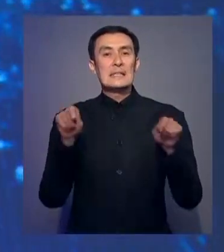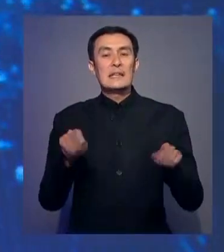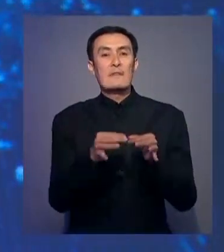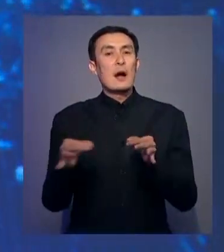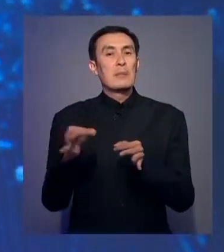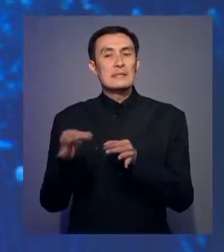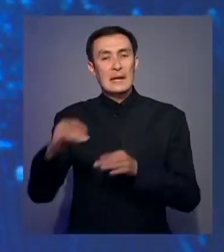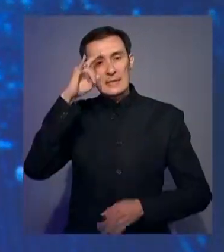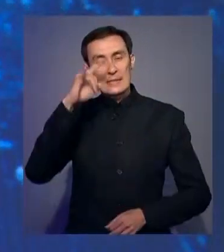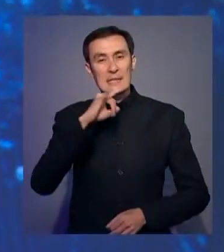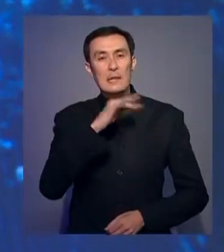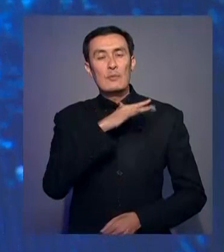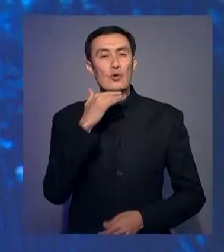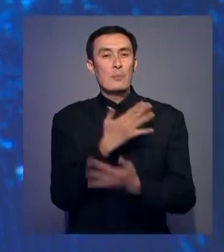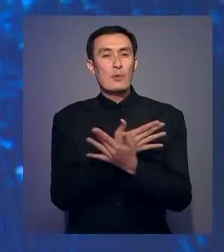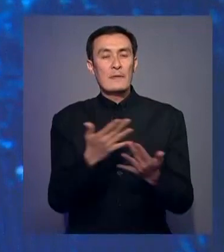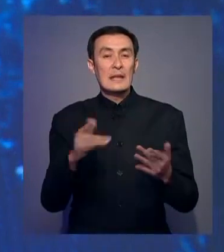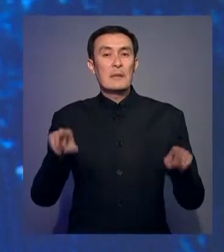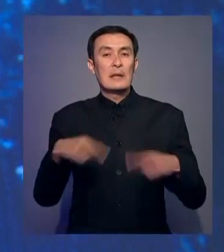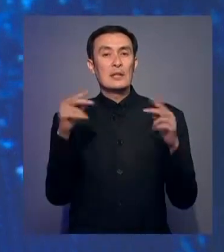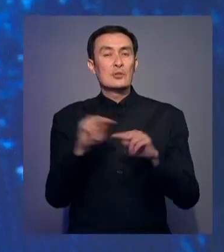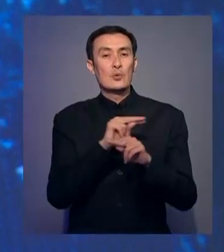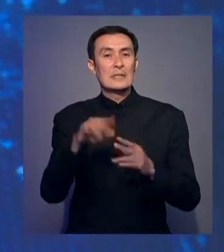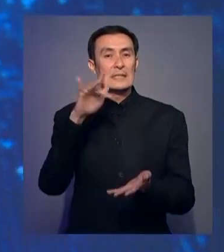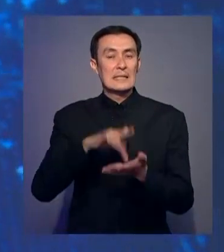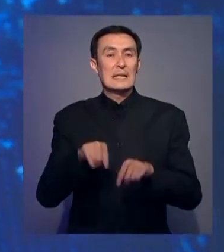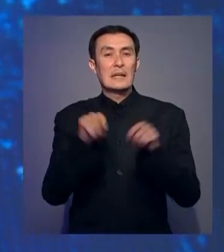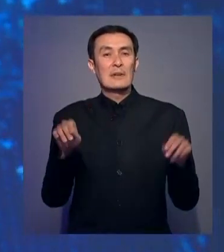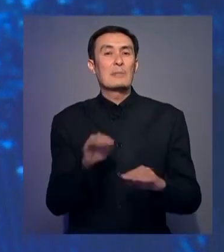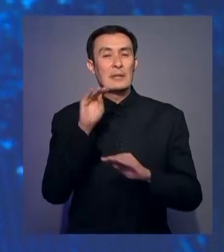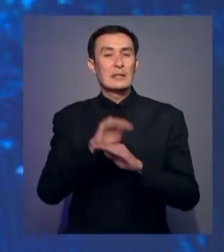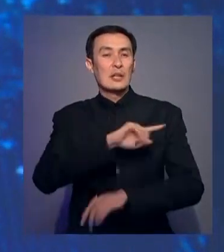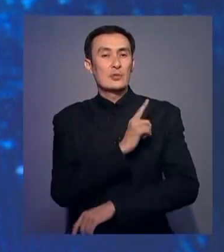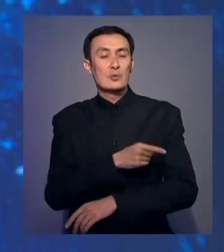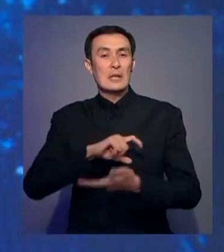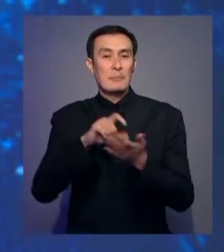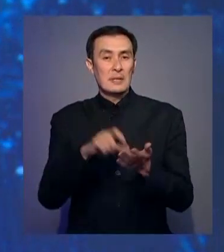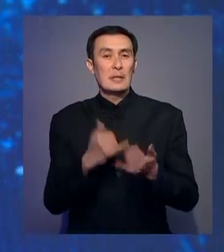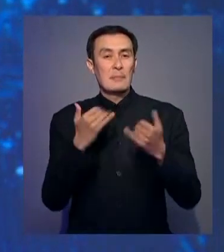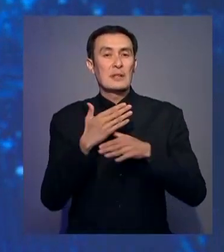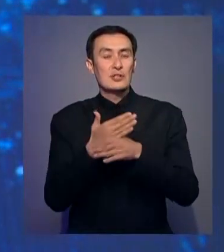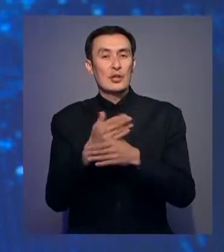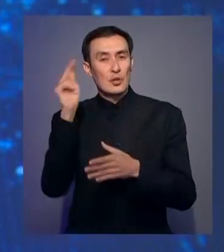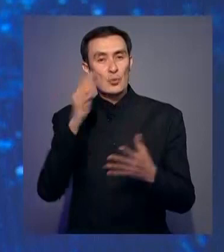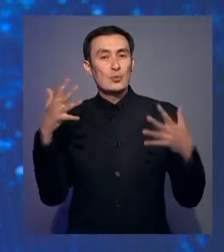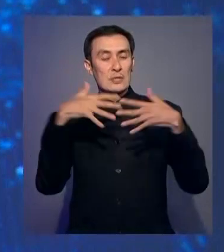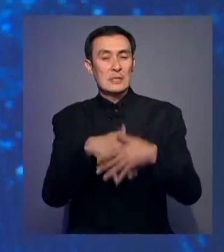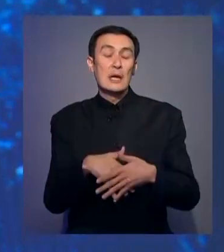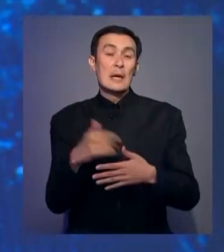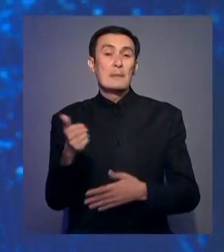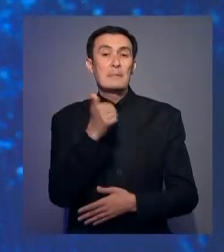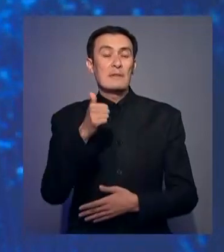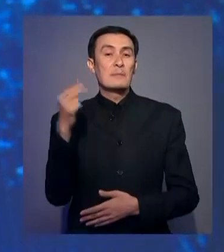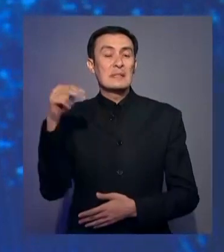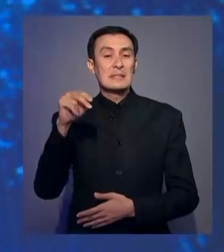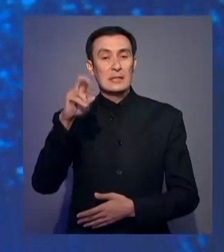регионах страны многопрофильные реабилитационные центры и открывать дополнительные ресурсные кабинеты поддержки инклюзии поручил первый